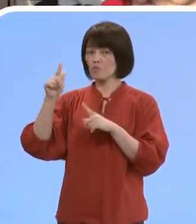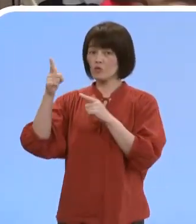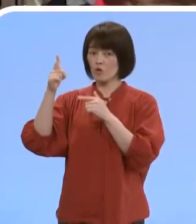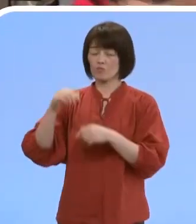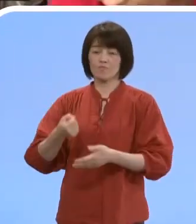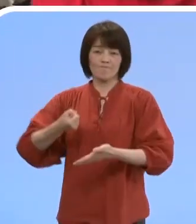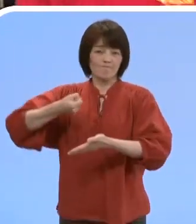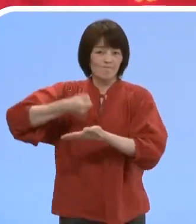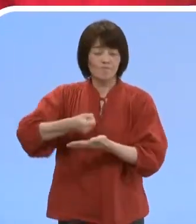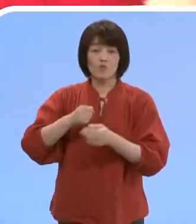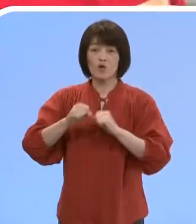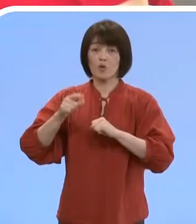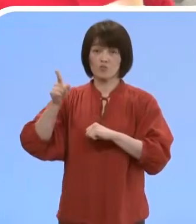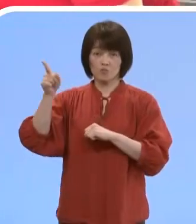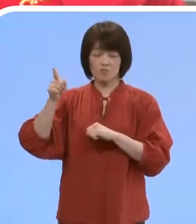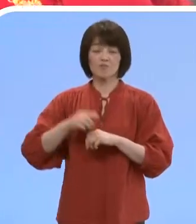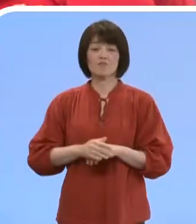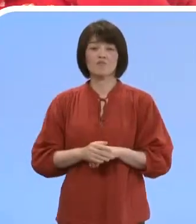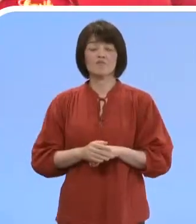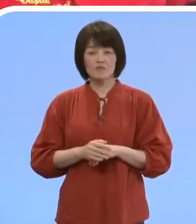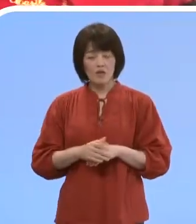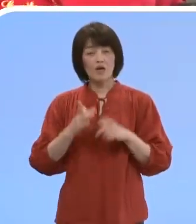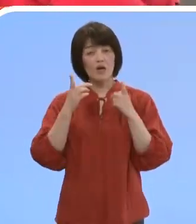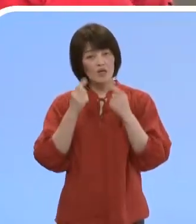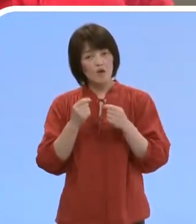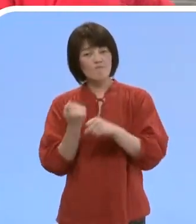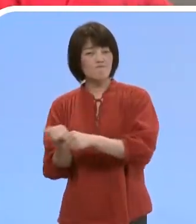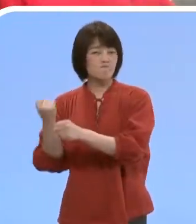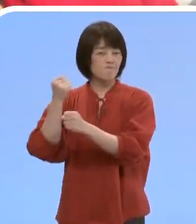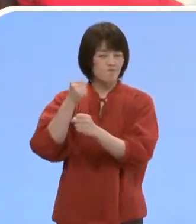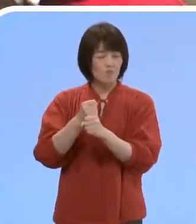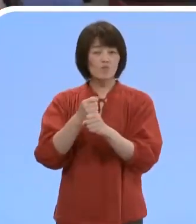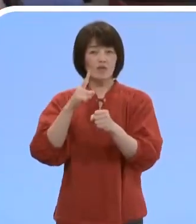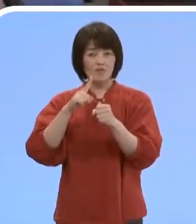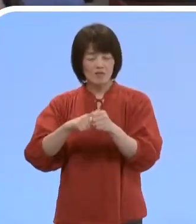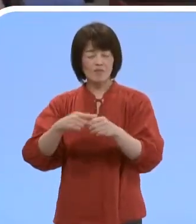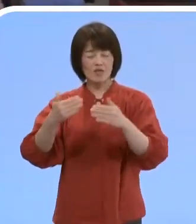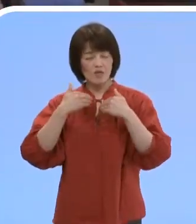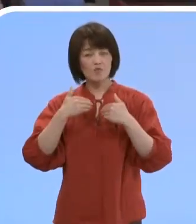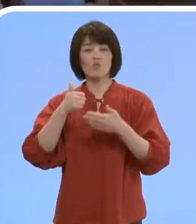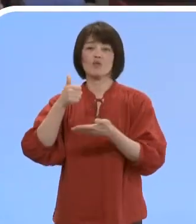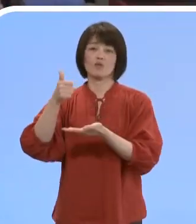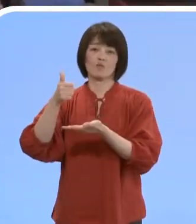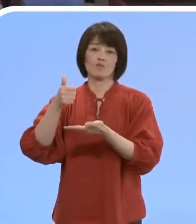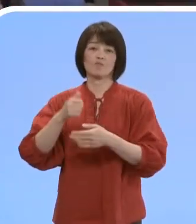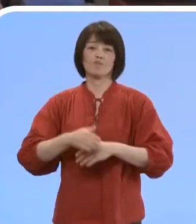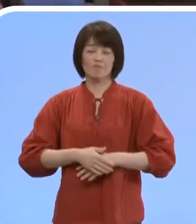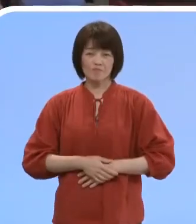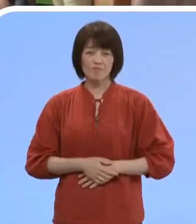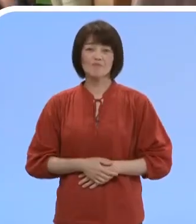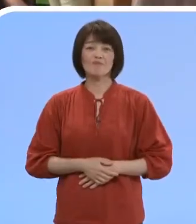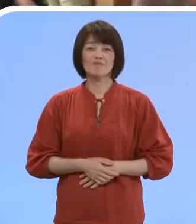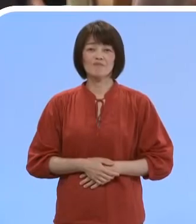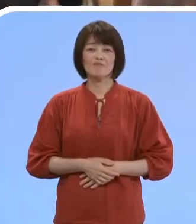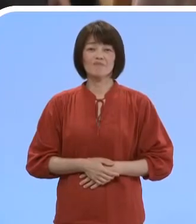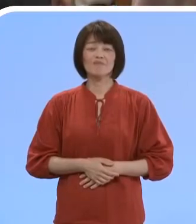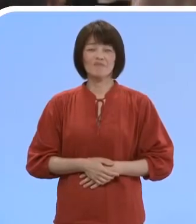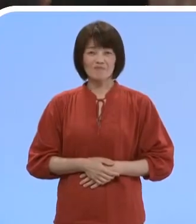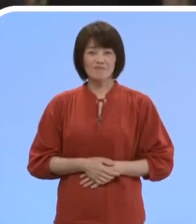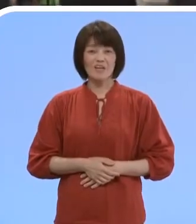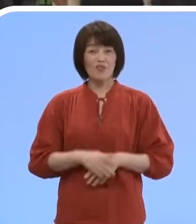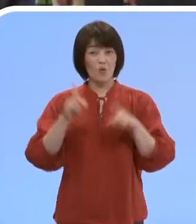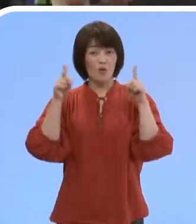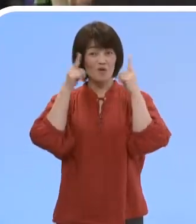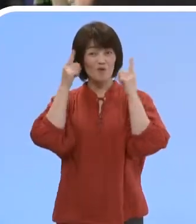ふうになるんで、ここだけはなしにですね、活性化を狙うのになくてはならない存在です。 さ